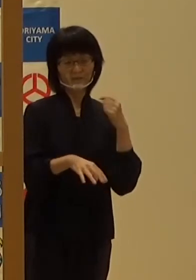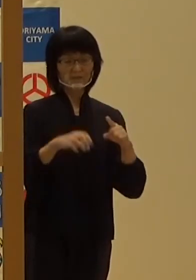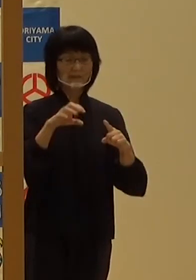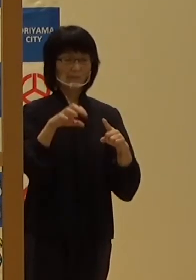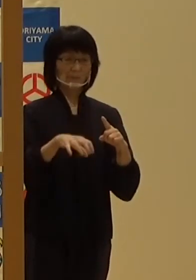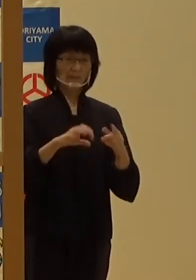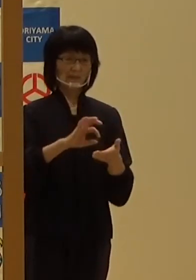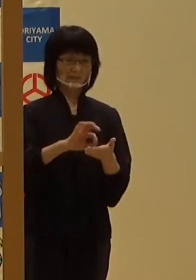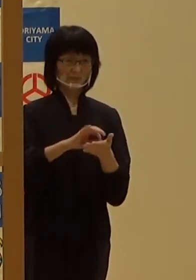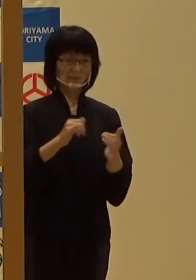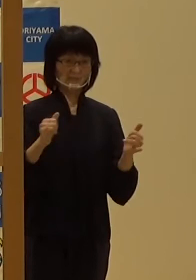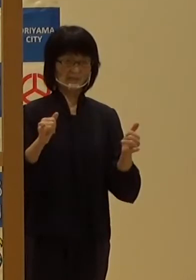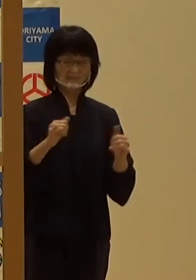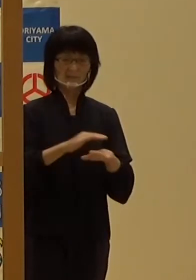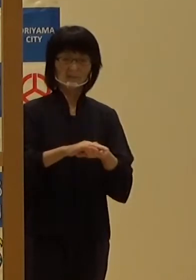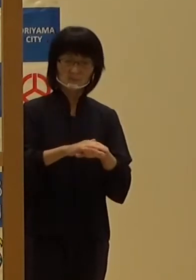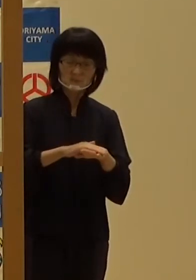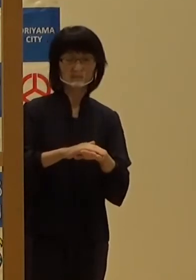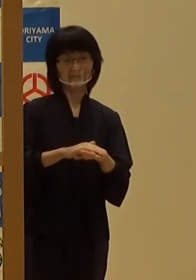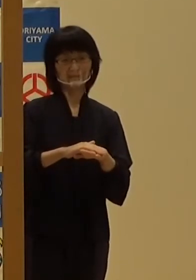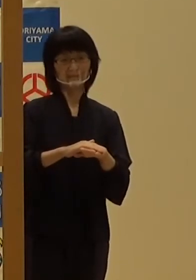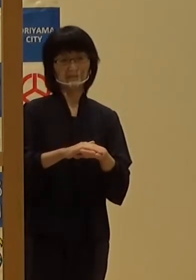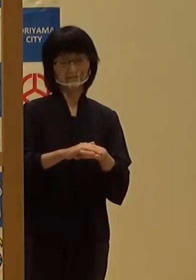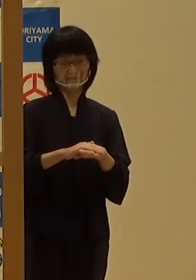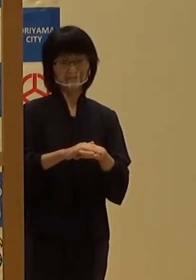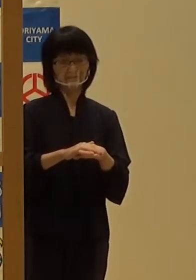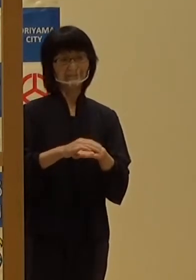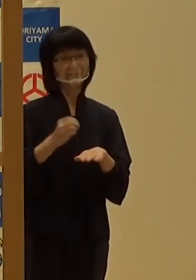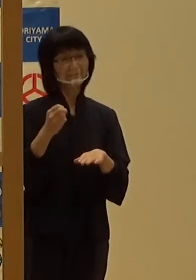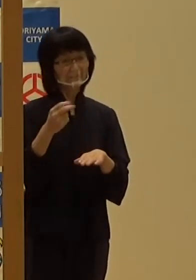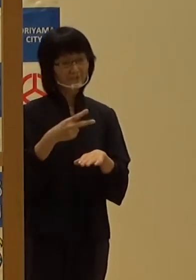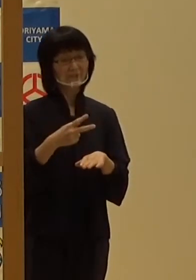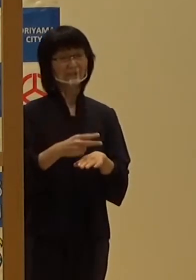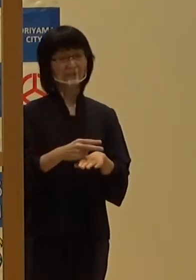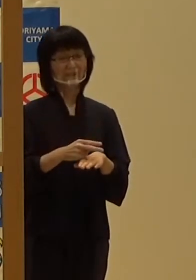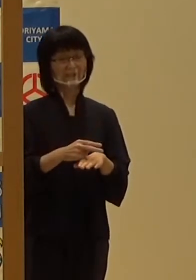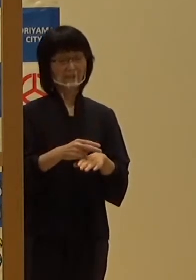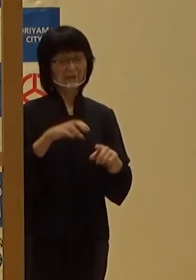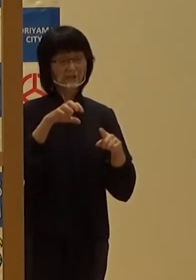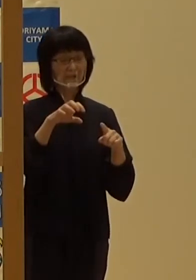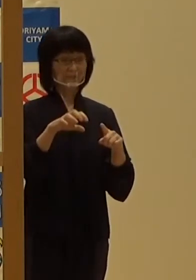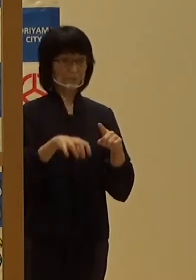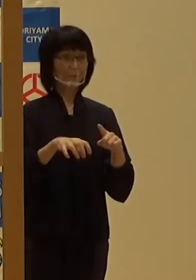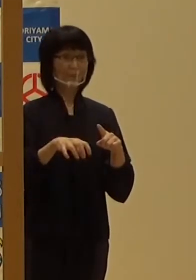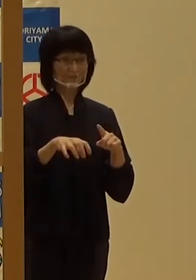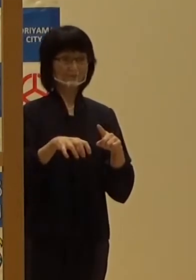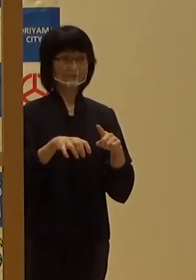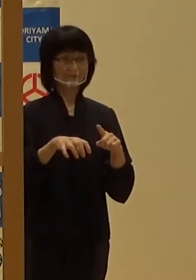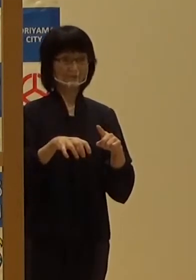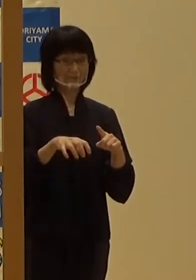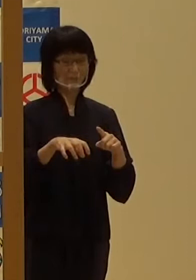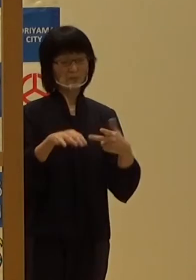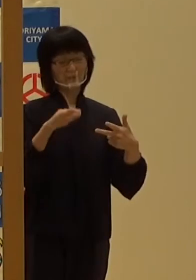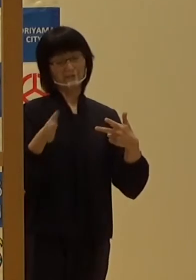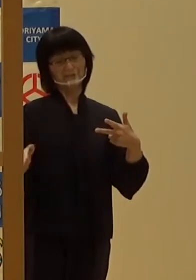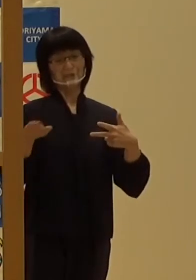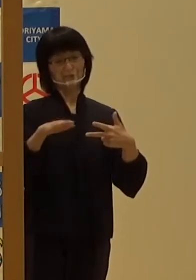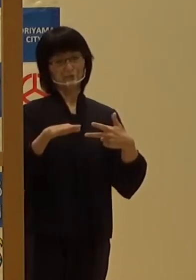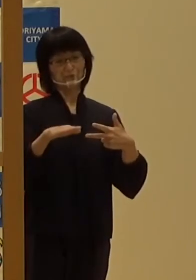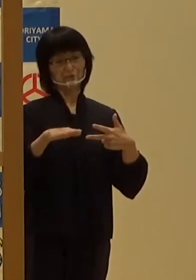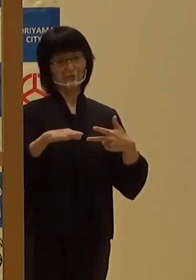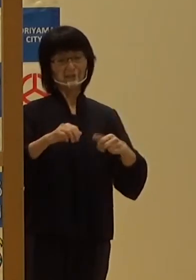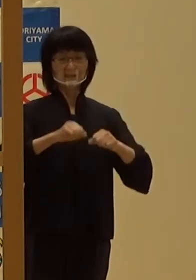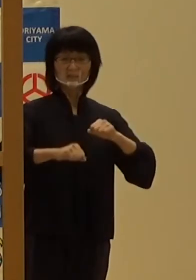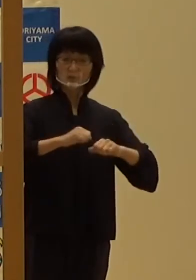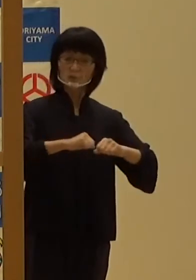の利便性向上に寄与するためにですね、特定公園施設について、自由広